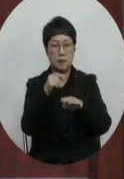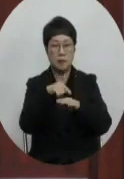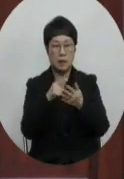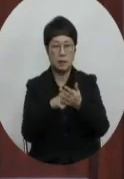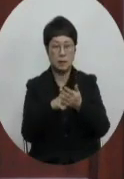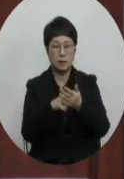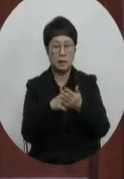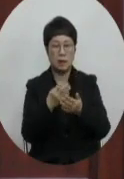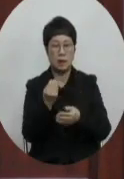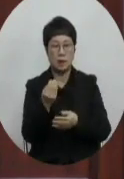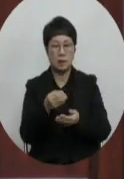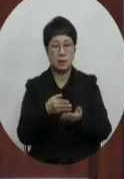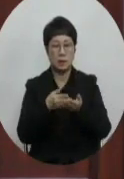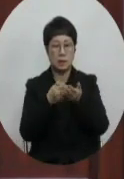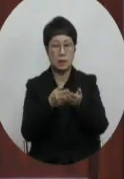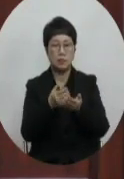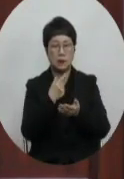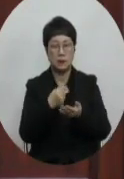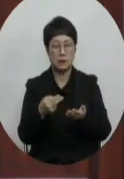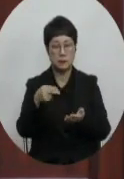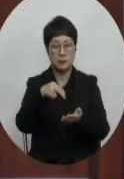의견을 제시하고자 이 자리에 섰습니다.